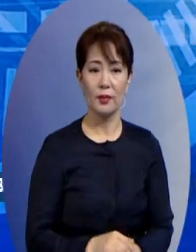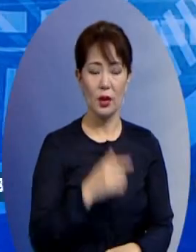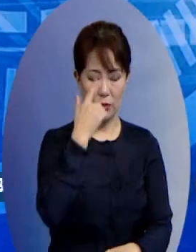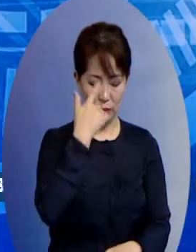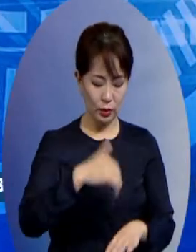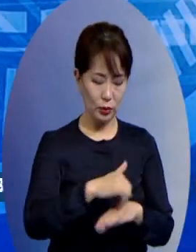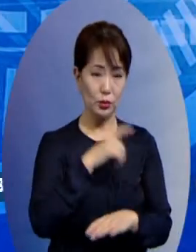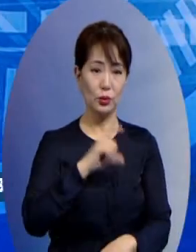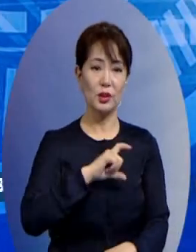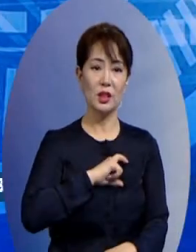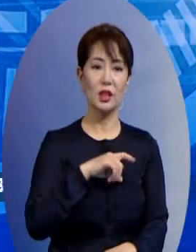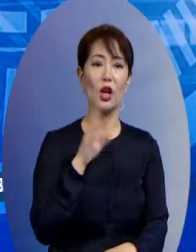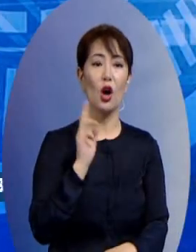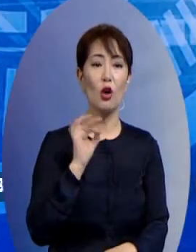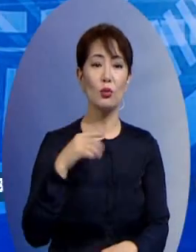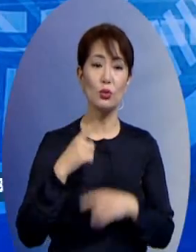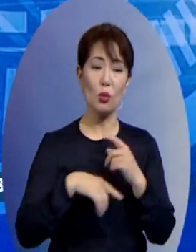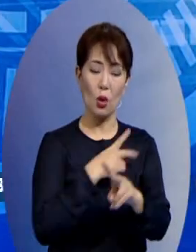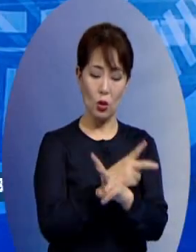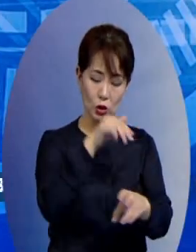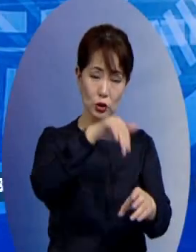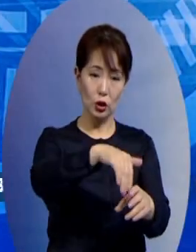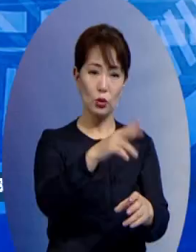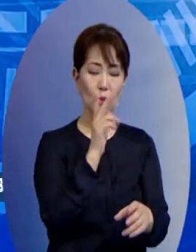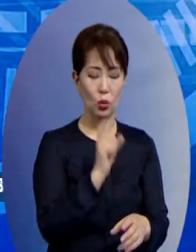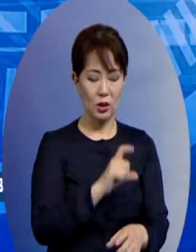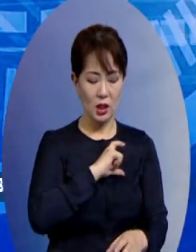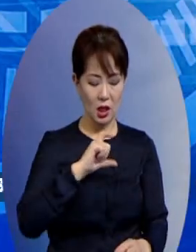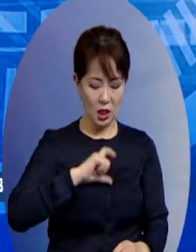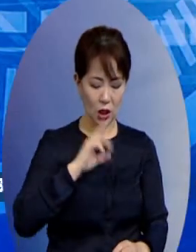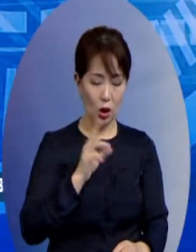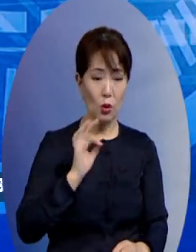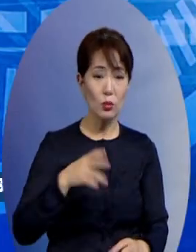Монгол улсын хүний эрхийн үндэсний комиссын тухай хууль заасны дагуу хүний эрхийн үндэсний комиссын үйл ажиллагаанд туслах чиг үүрэг бүхий.